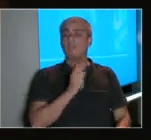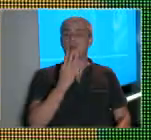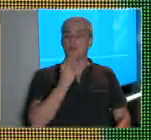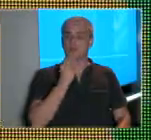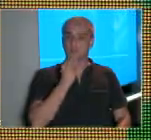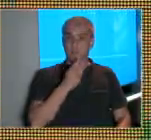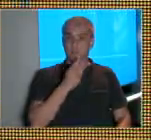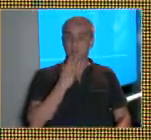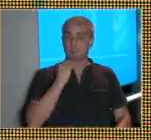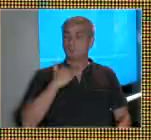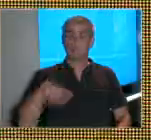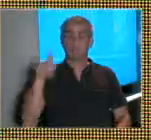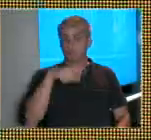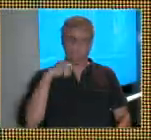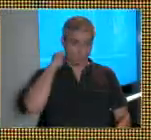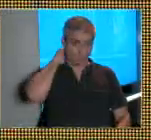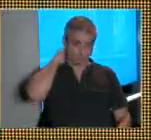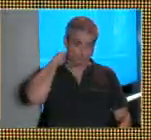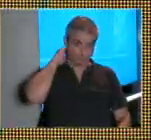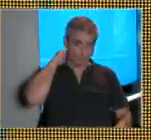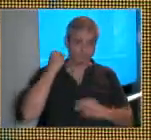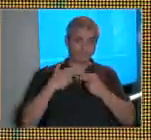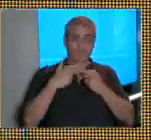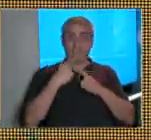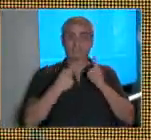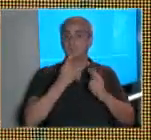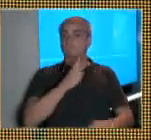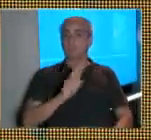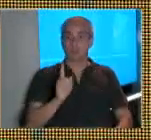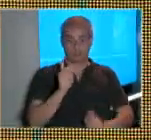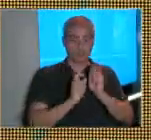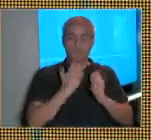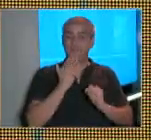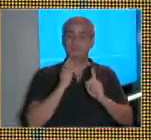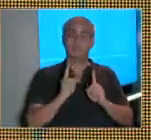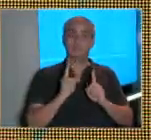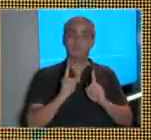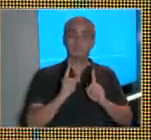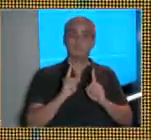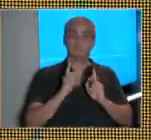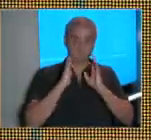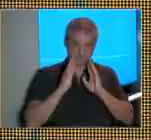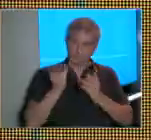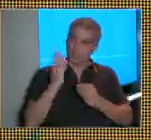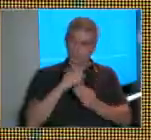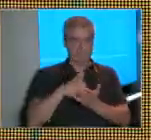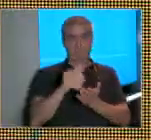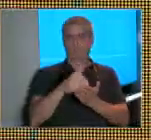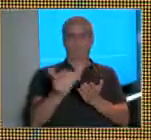יהודים, וביהודה ושומרון מתקרבים לחצי מיליון תושבים ישראלים, והאמינו לי עוד היד